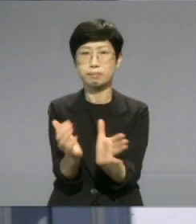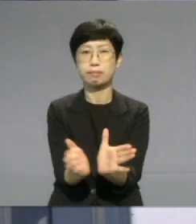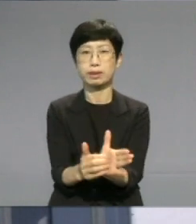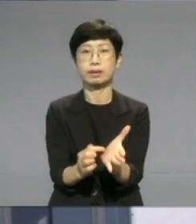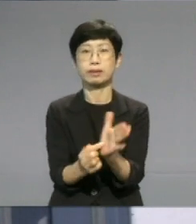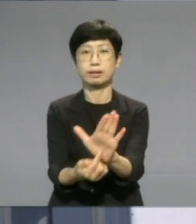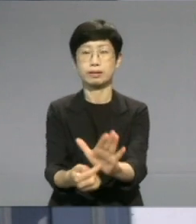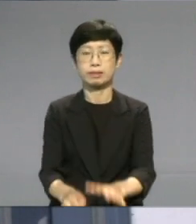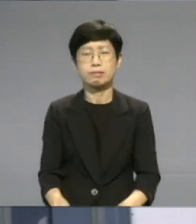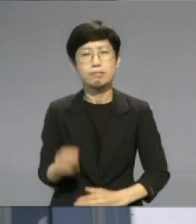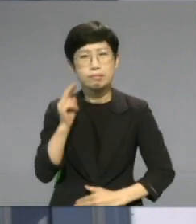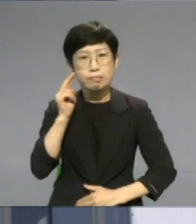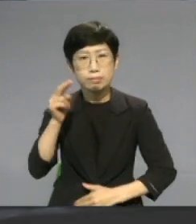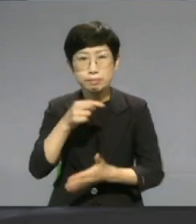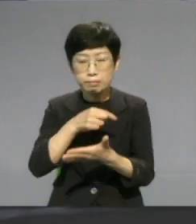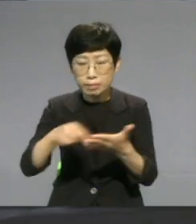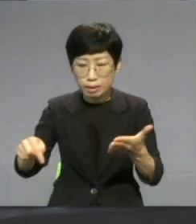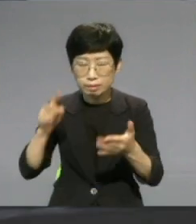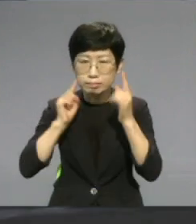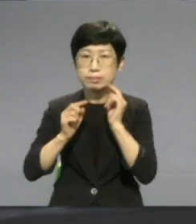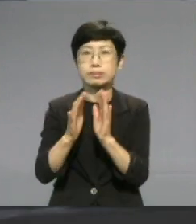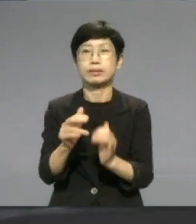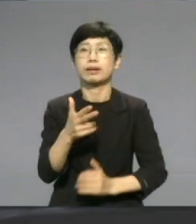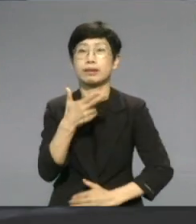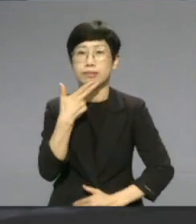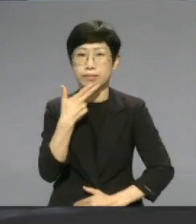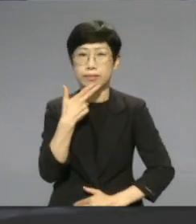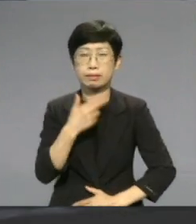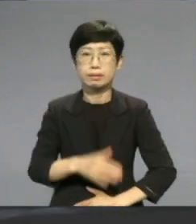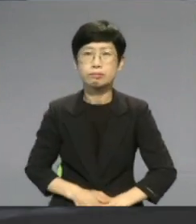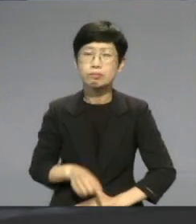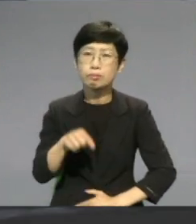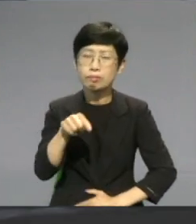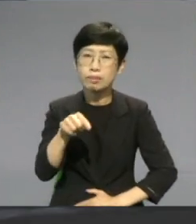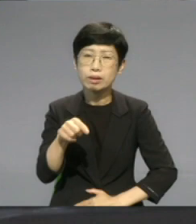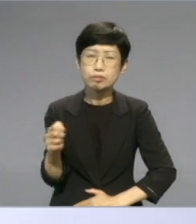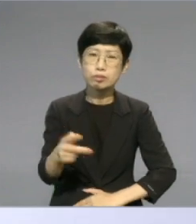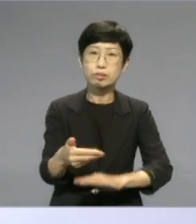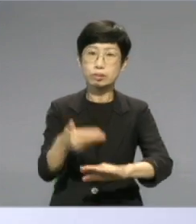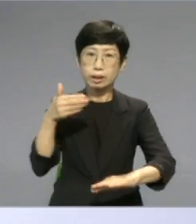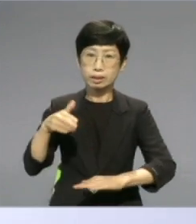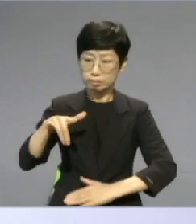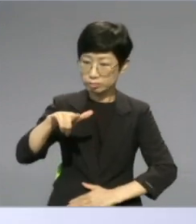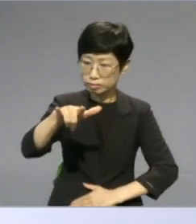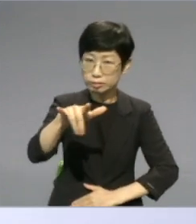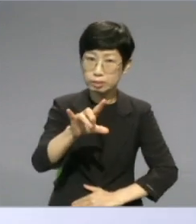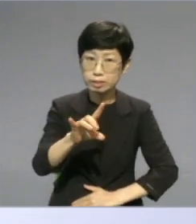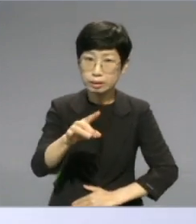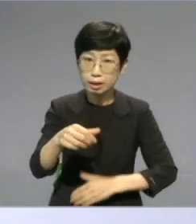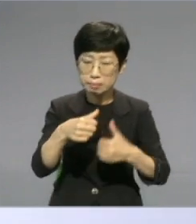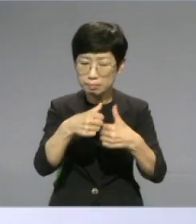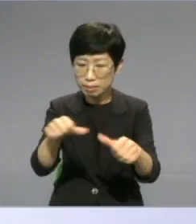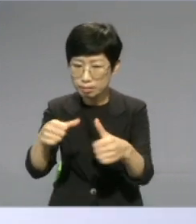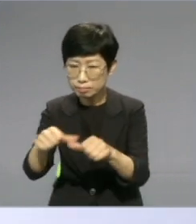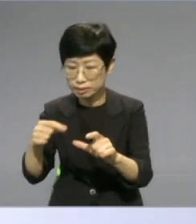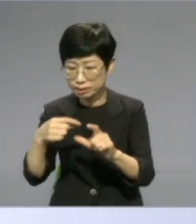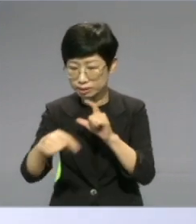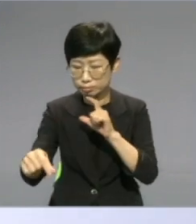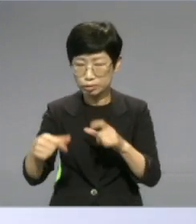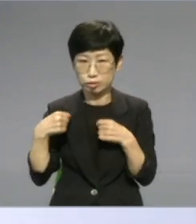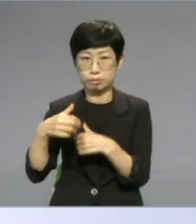밝혔습니다 심각한 피해나 부상자는 없다고 덧붙였으며 이런 가운데 또 다른 드론 한 대의 파편들이 국방부